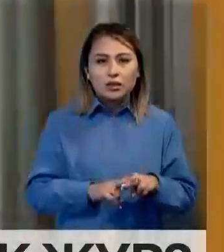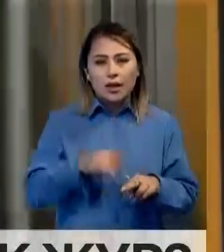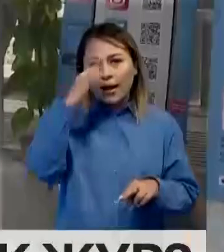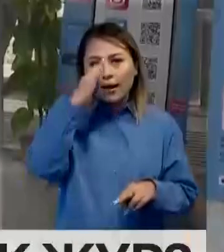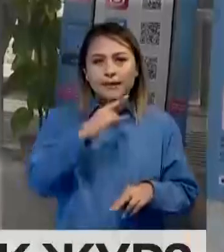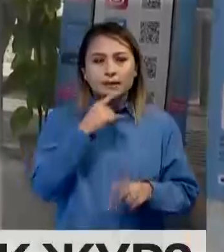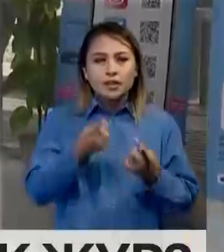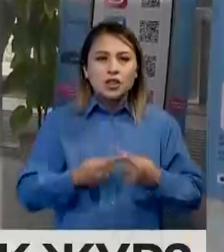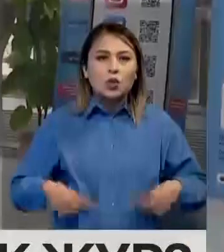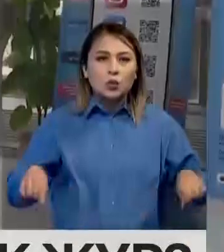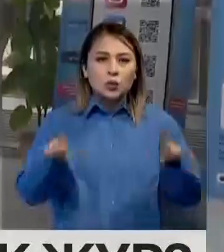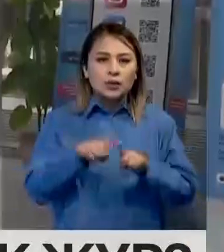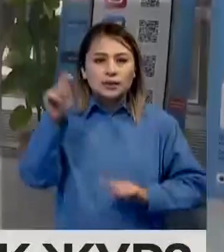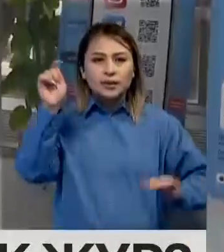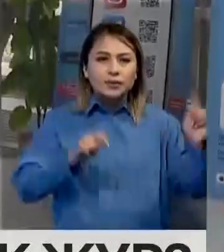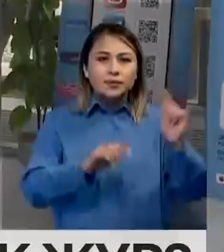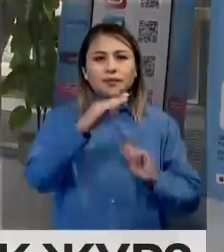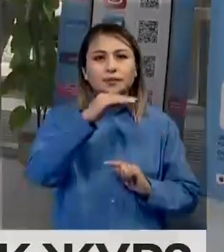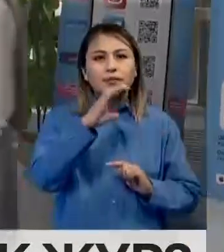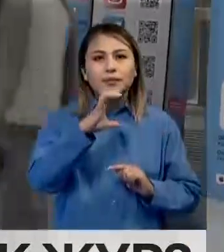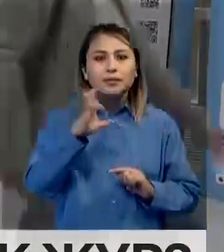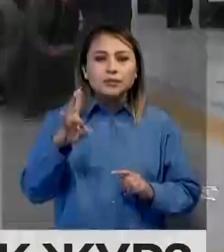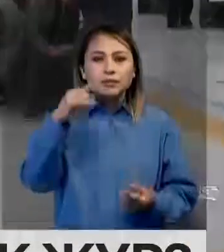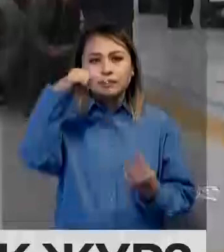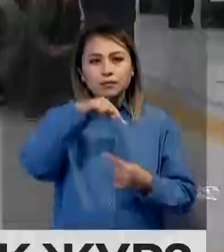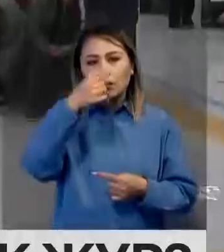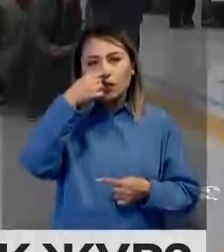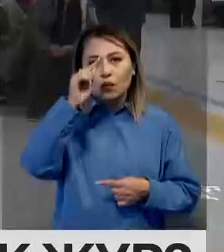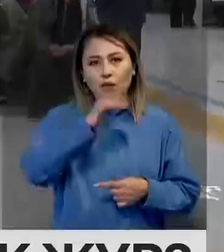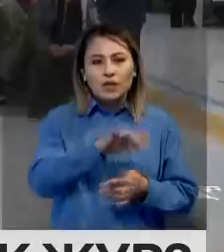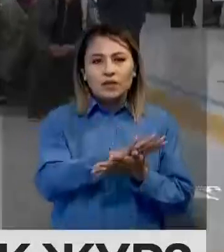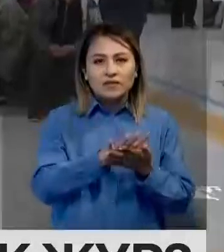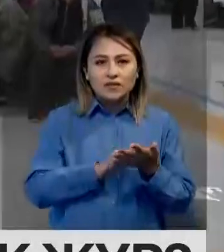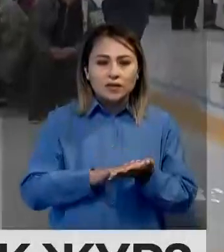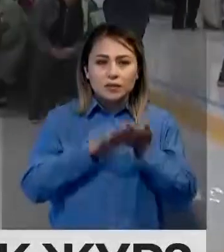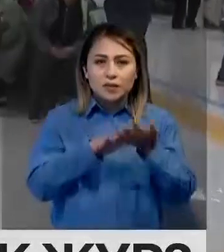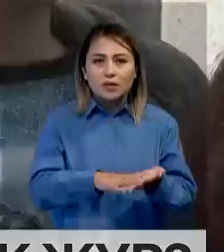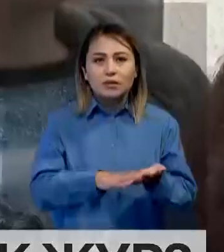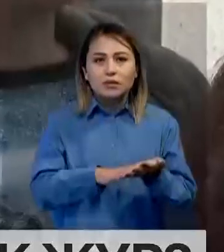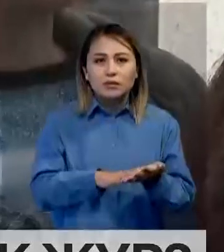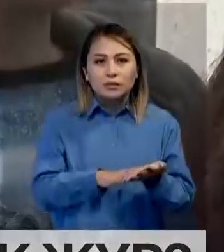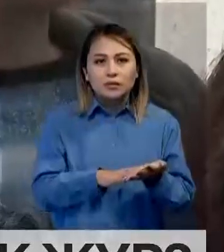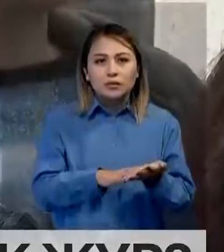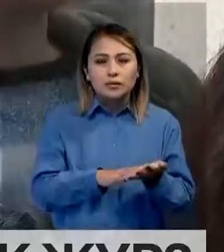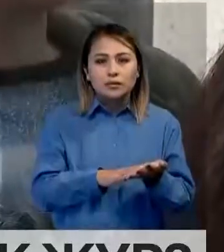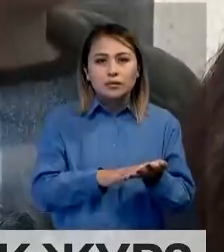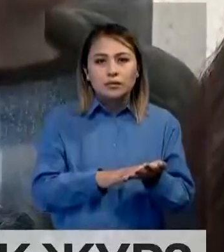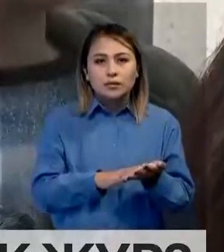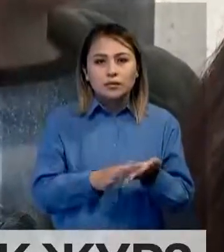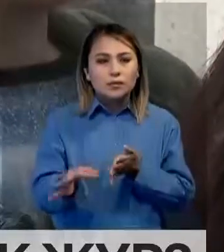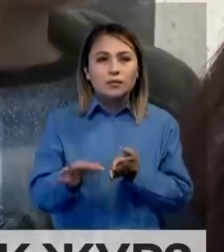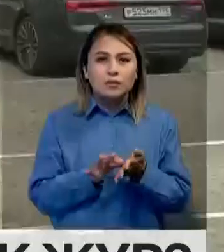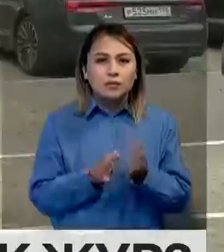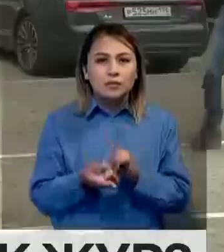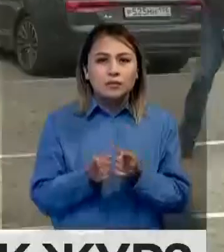Қазақстан территориясына келіп, ЖСН сәйкестендіру нөміріне өтініштерді беру күрт көтеріліп